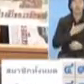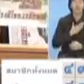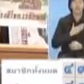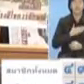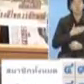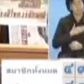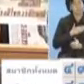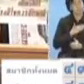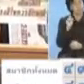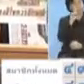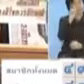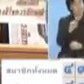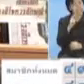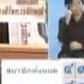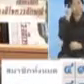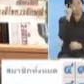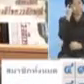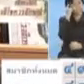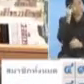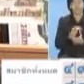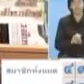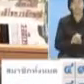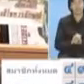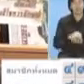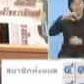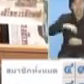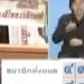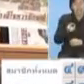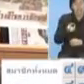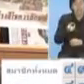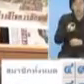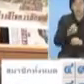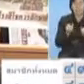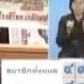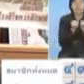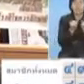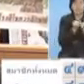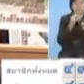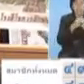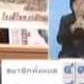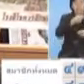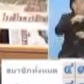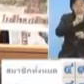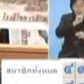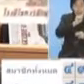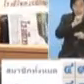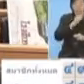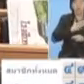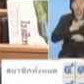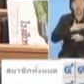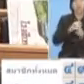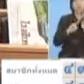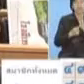ข้อสันนิษฐานว่าผมคิดว่าเจ้าของโรงสีคนนี้เนี่ยมีความใกล้ชิดกับเสียเปียงนี่คือสมมติฐานที่ผมตั้